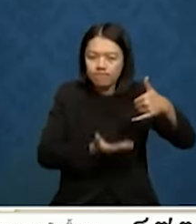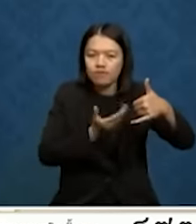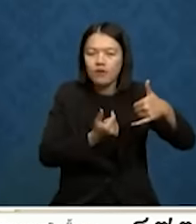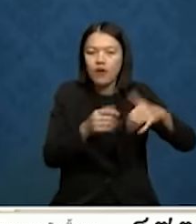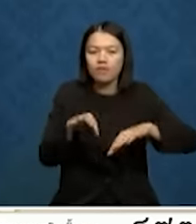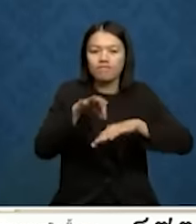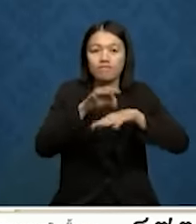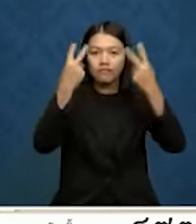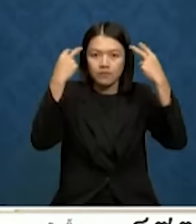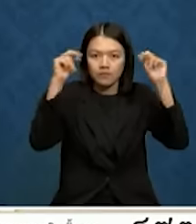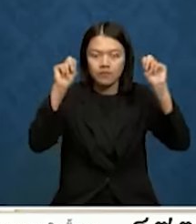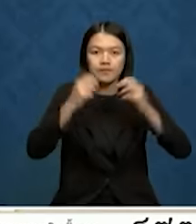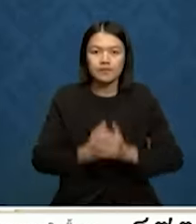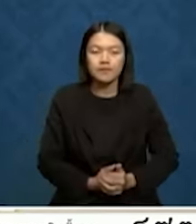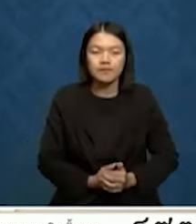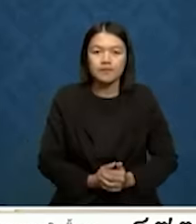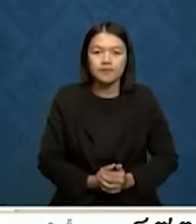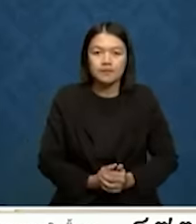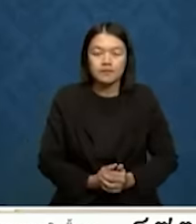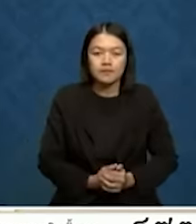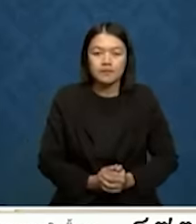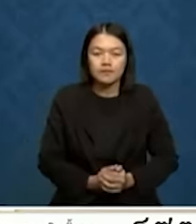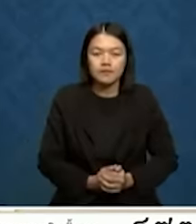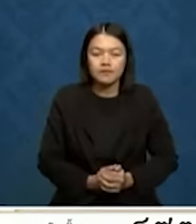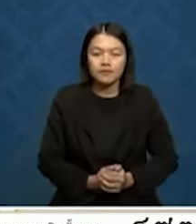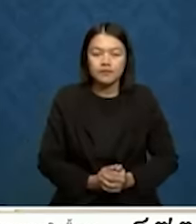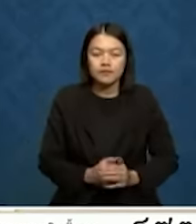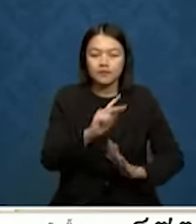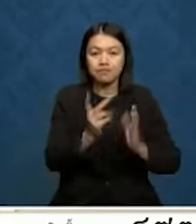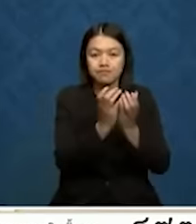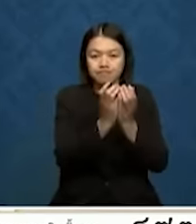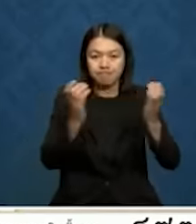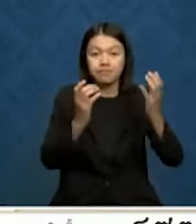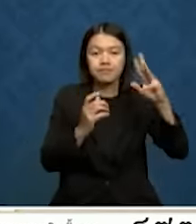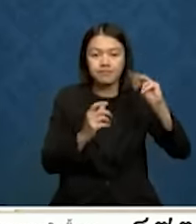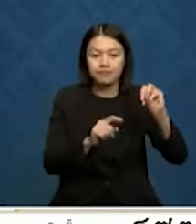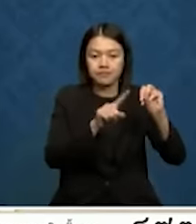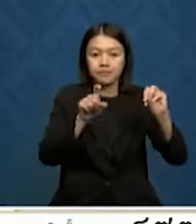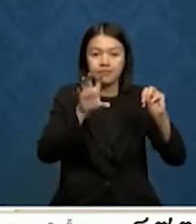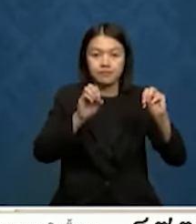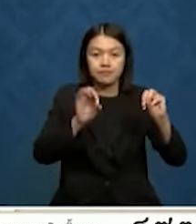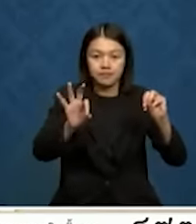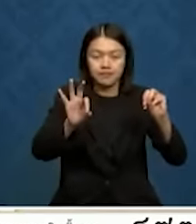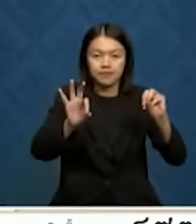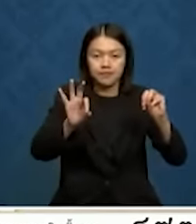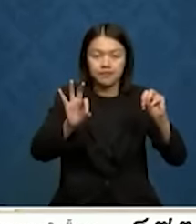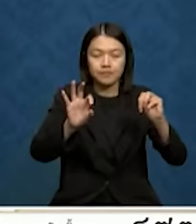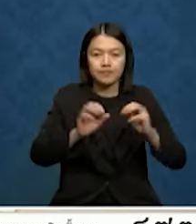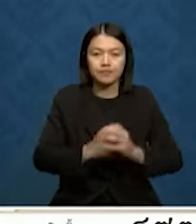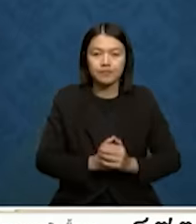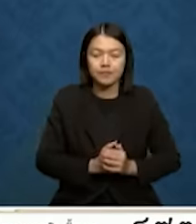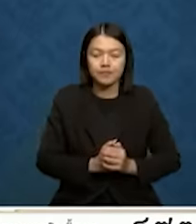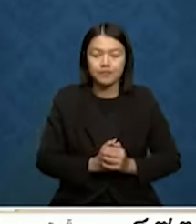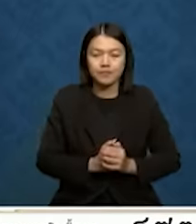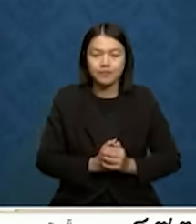ได้รับแต่งตั้งเป็นนายกรัฐมนตรีตามรัฐธรรมนูญมาตรา159